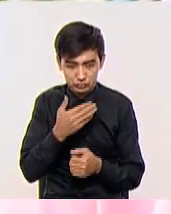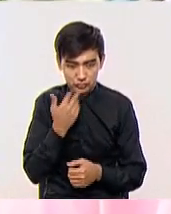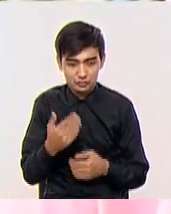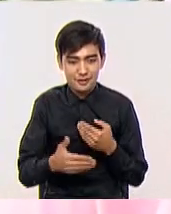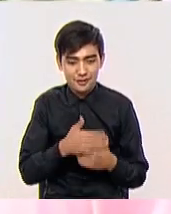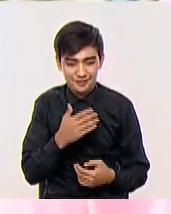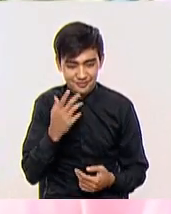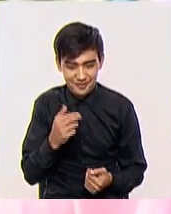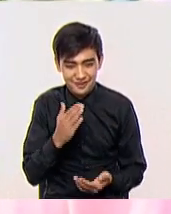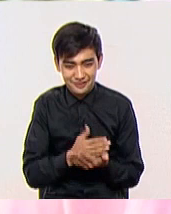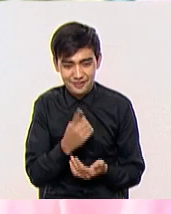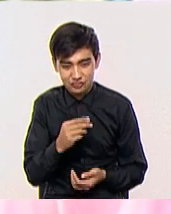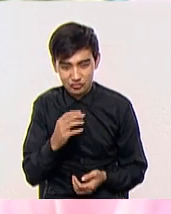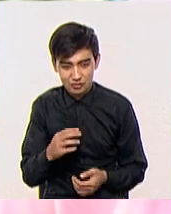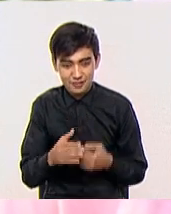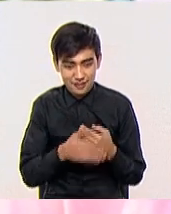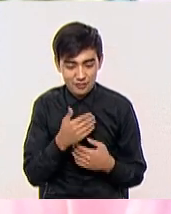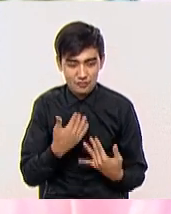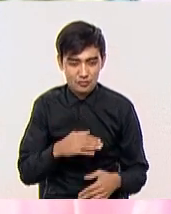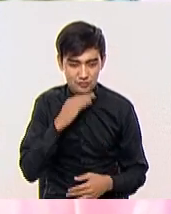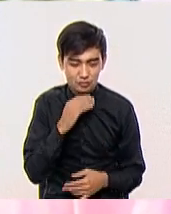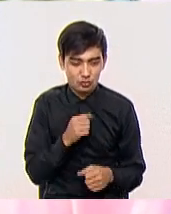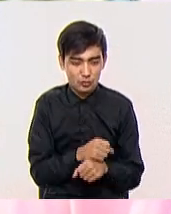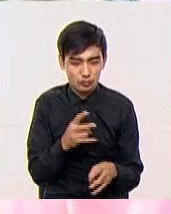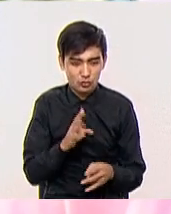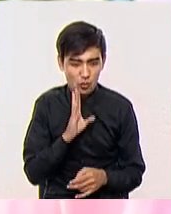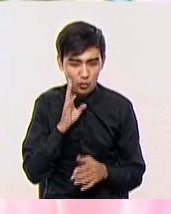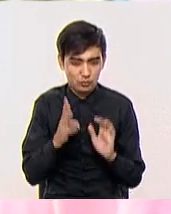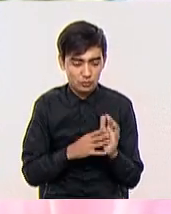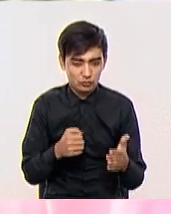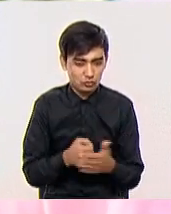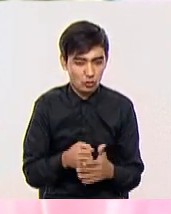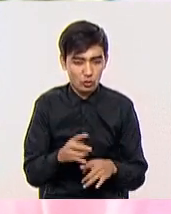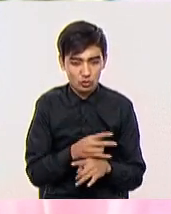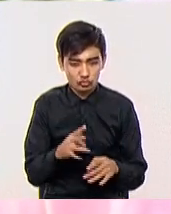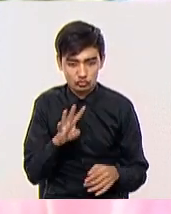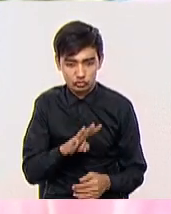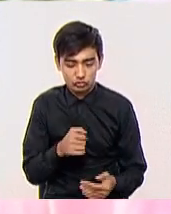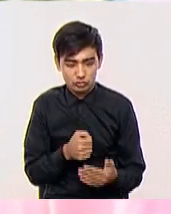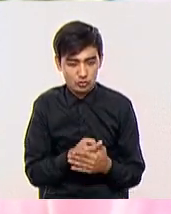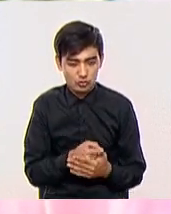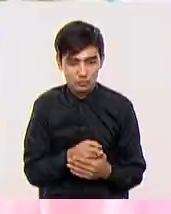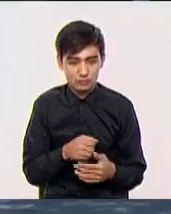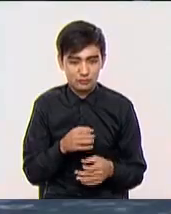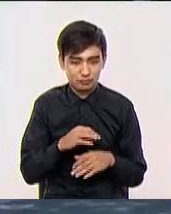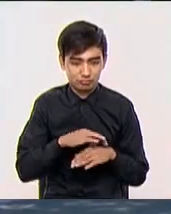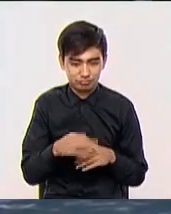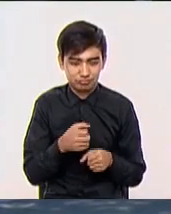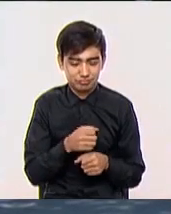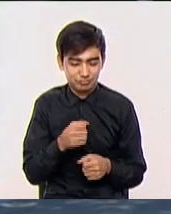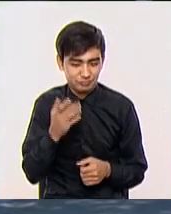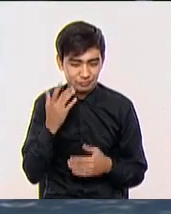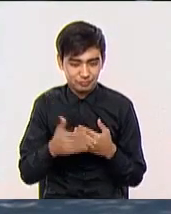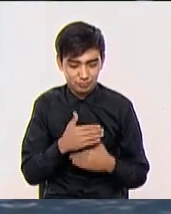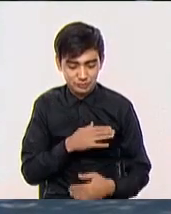наказание болсын, енді бір сағатта наказание бітеу керек қой. Бұл енді 9-дан бастап сағат кеш 4-ке шейін болған нәрсе. Ал